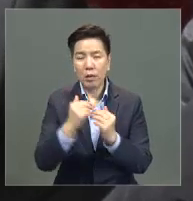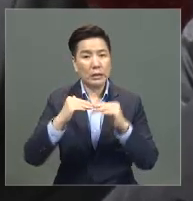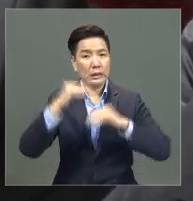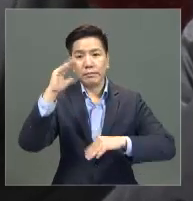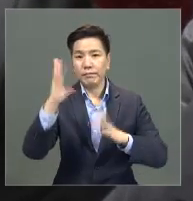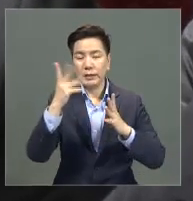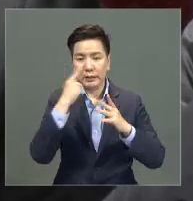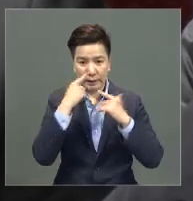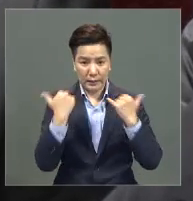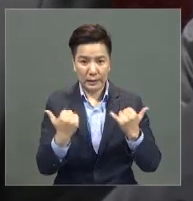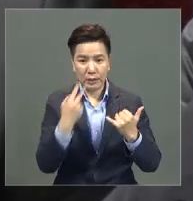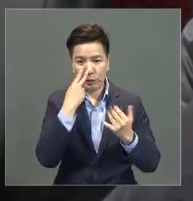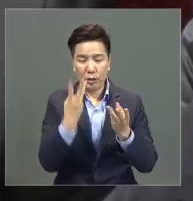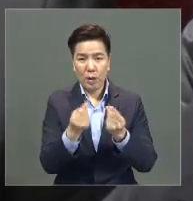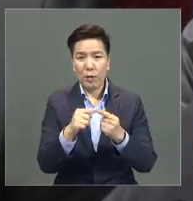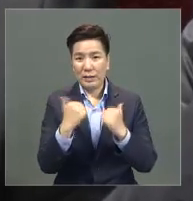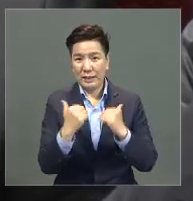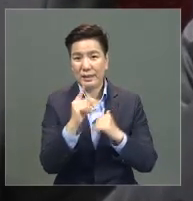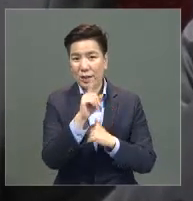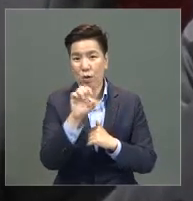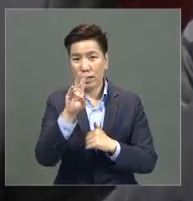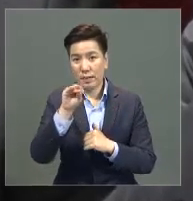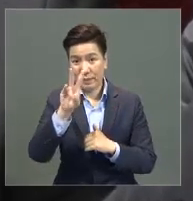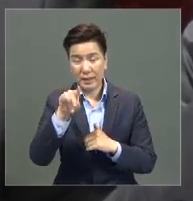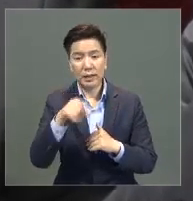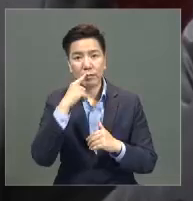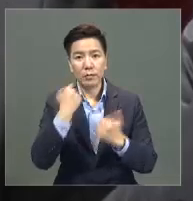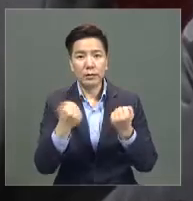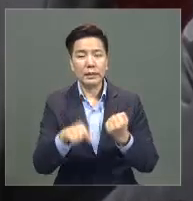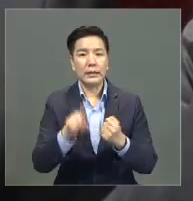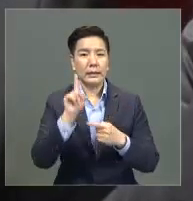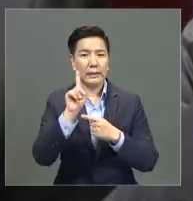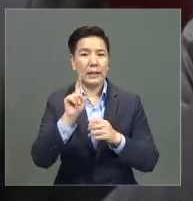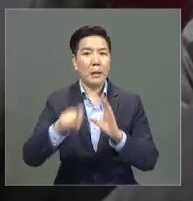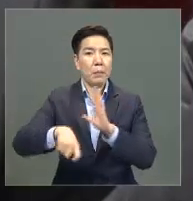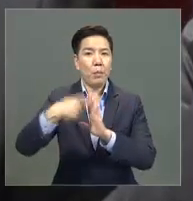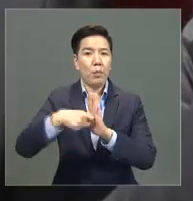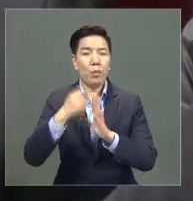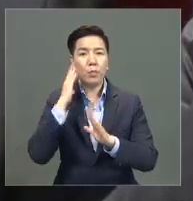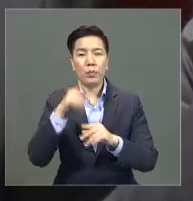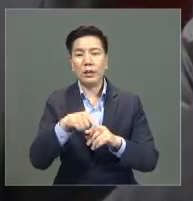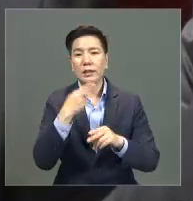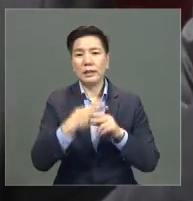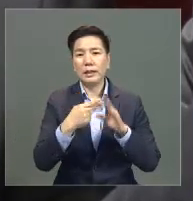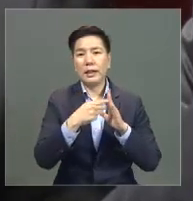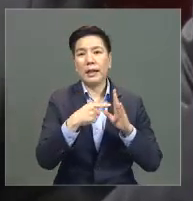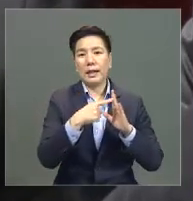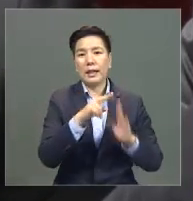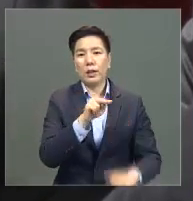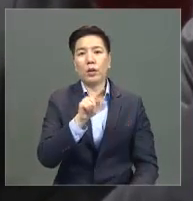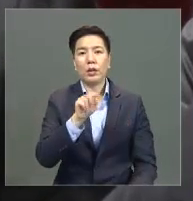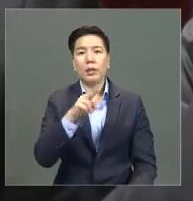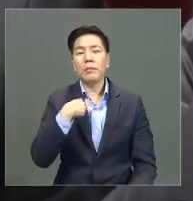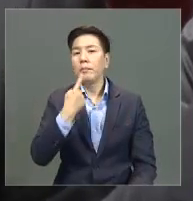ยความเร็วตรงนี้เนี่ยครับเป็นที่มาของหนึ่งในเหตุผลที่นายเนตรนาคสุขรองการสูงสุดสั่ง